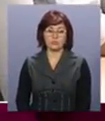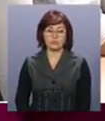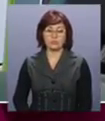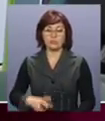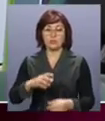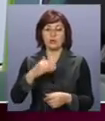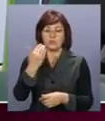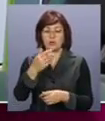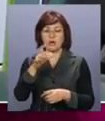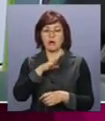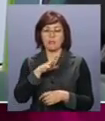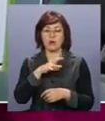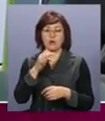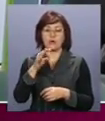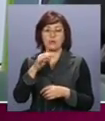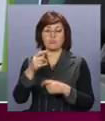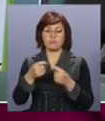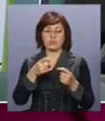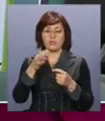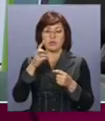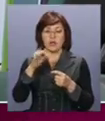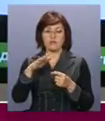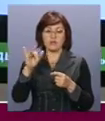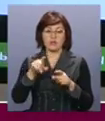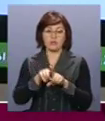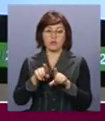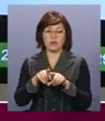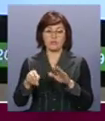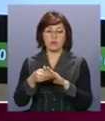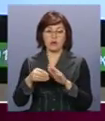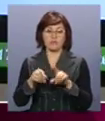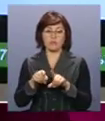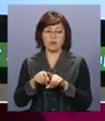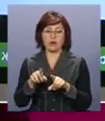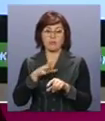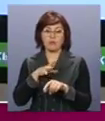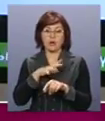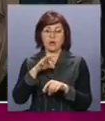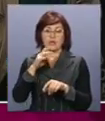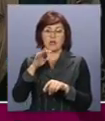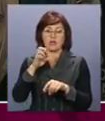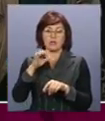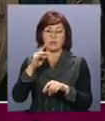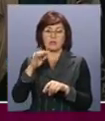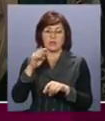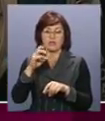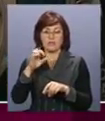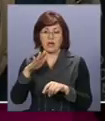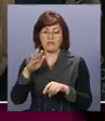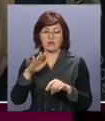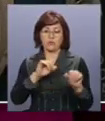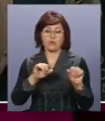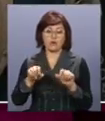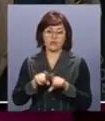Бастайып саналып отырған қордың экс-басшысы Руслан Ерденаев пен оның сыбайластары Азат Найзағарин мен Бақытжан Кенжебаевтың